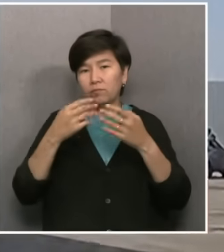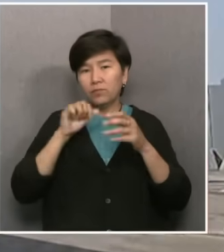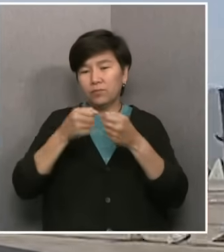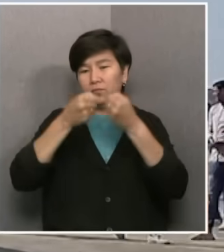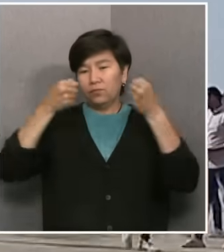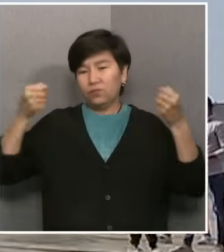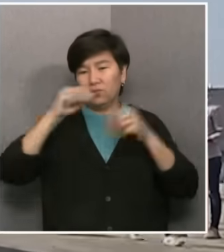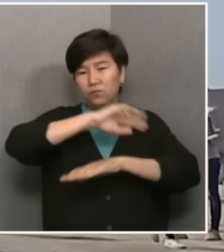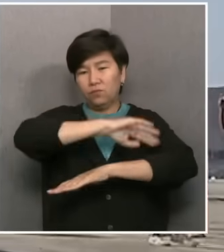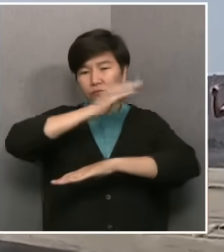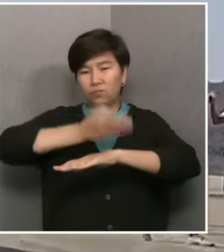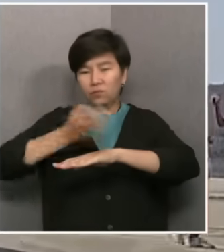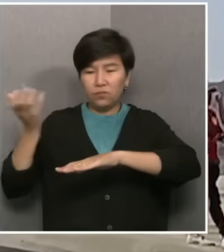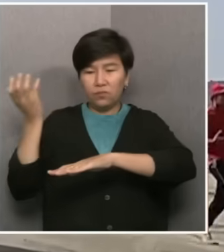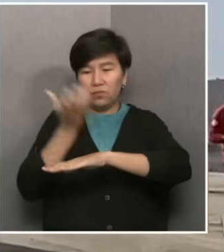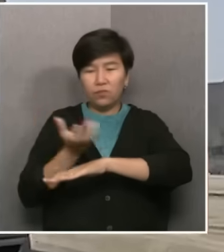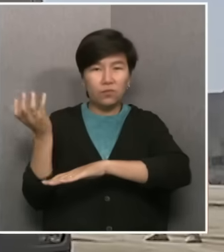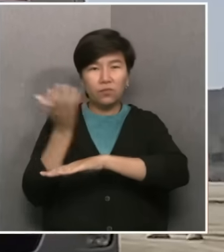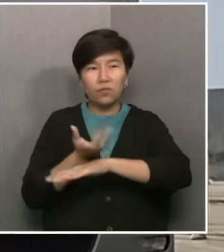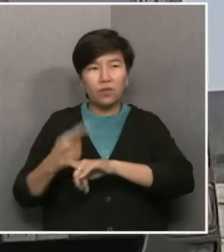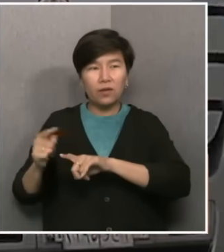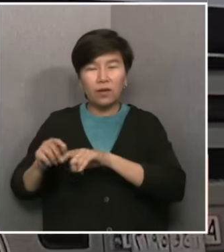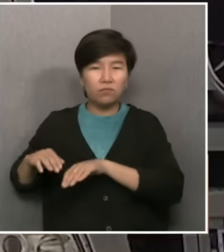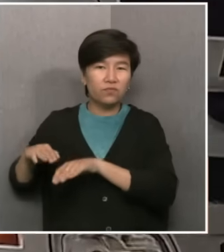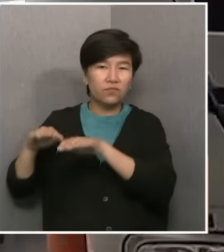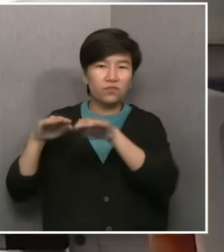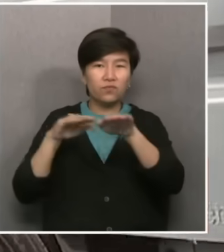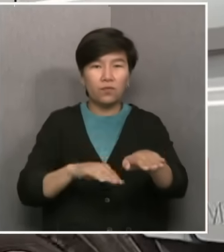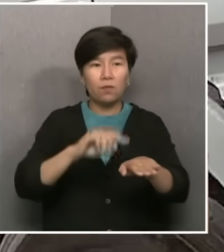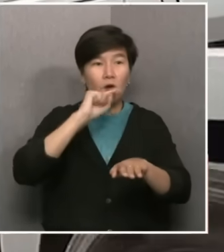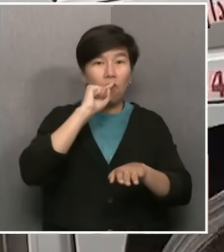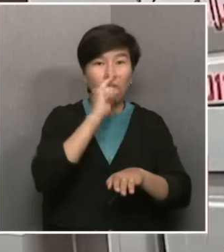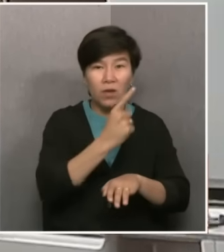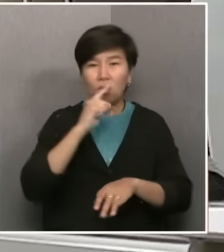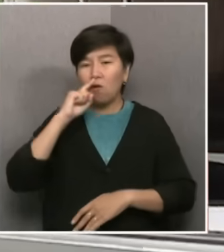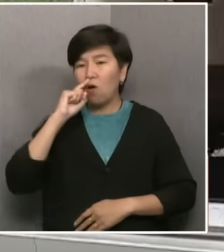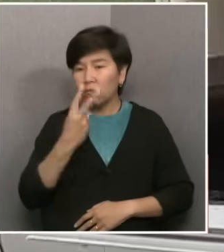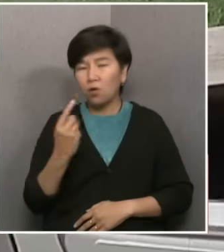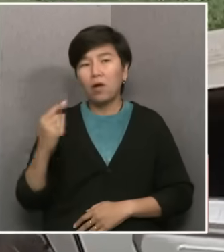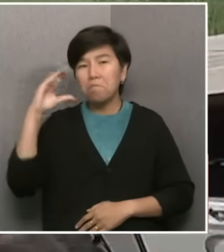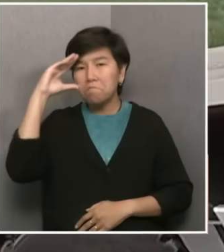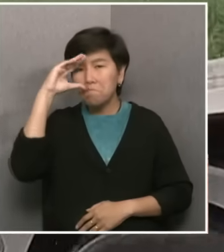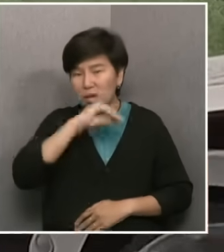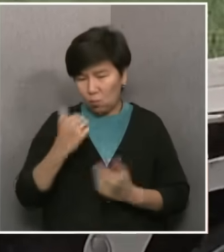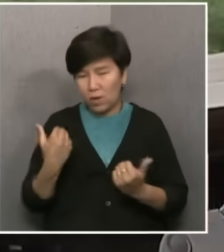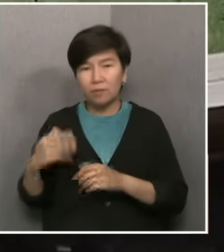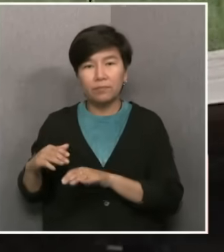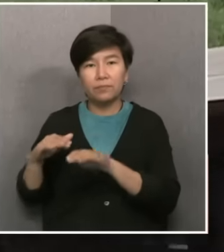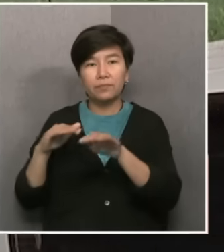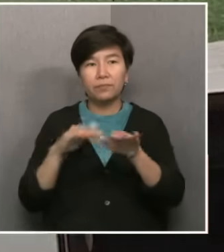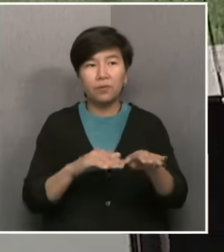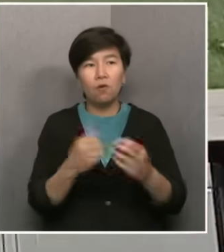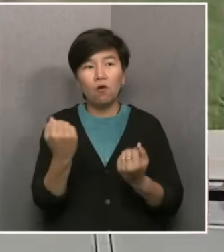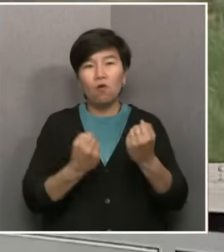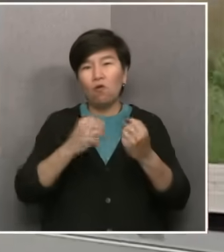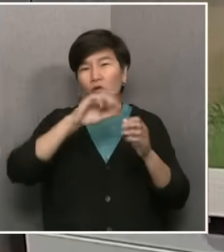ด่านราฟาของอียิปต์เมื่อคืนนี้ต่อจากชุดแรกที่เริ่มต้นตั้งแต่เมื่อวันเสาร์ค่ะอย่างไรก็ตามแม้ว่ารถบรรทุก